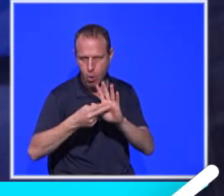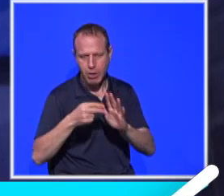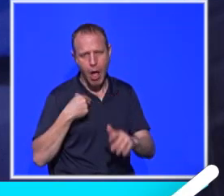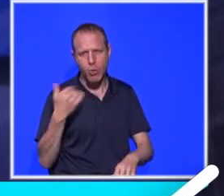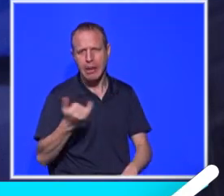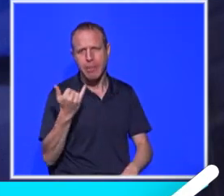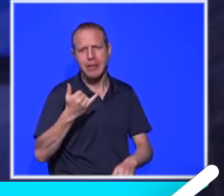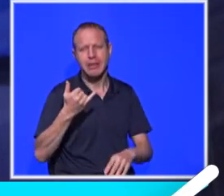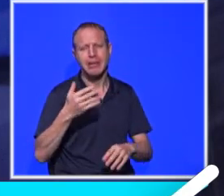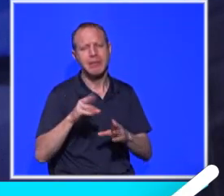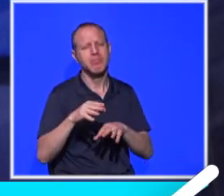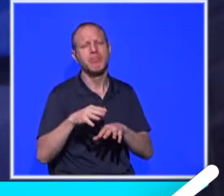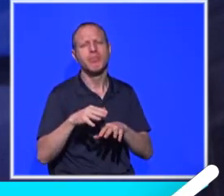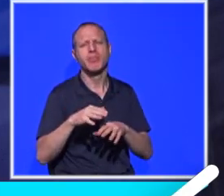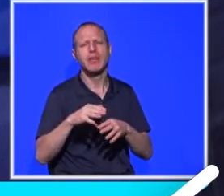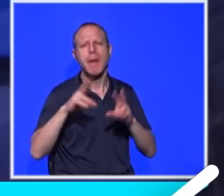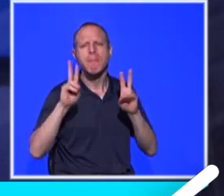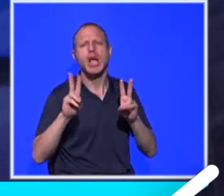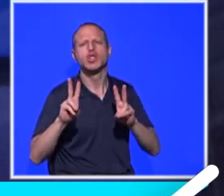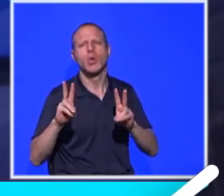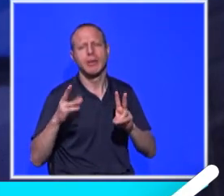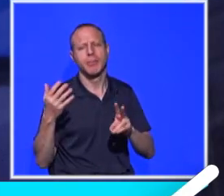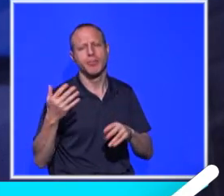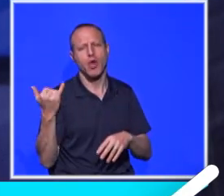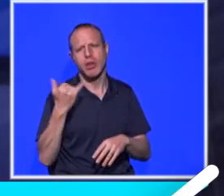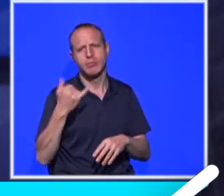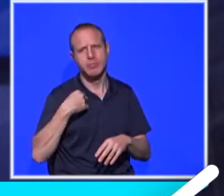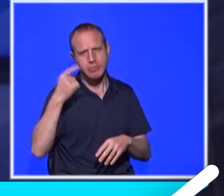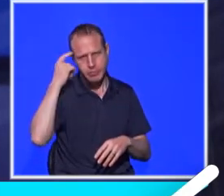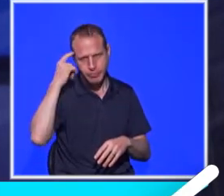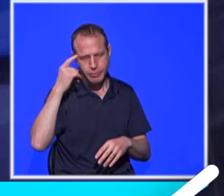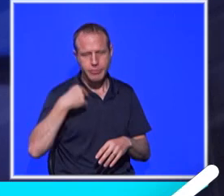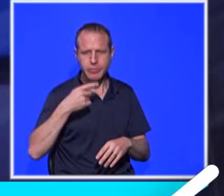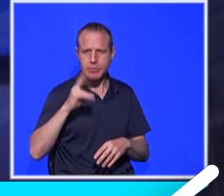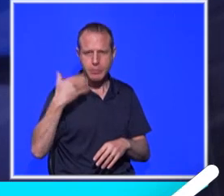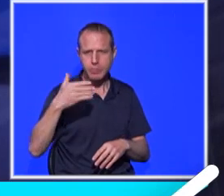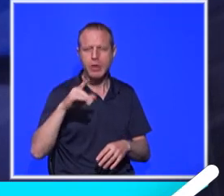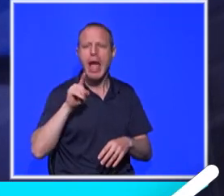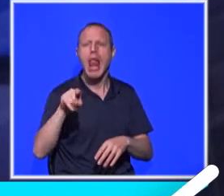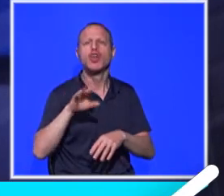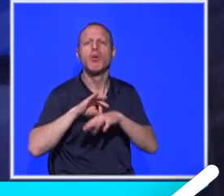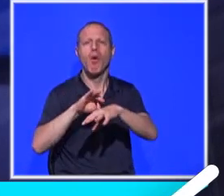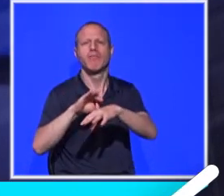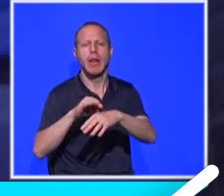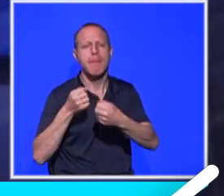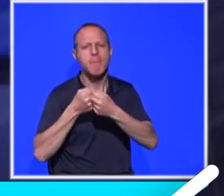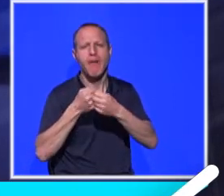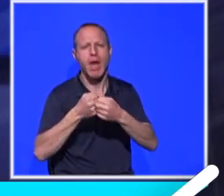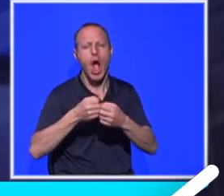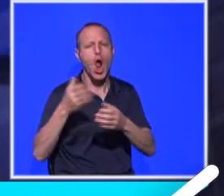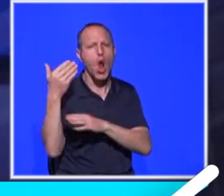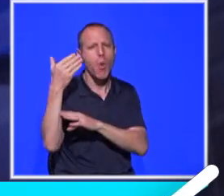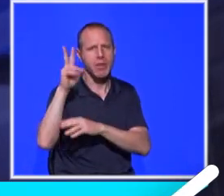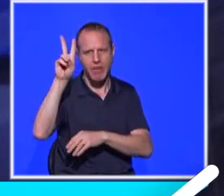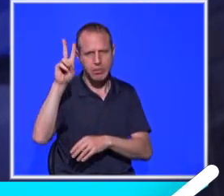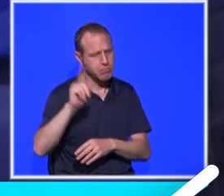עם רזרוויישן כזה. כאילו יש לנו מעצורים כל הזמן. אנחנו חושבים שאנחנו צריכים להיות אלה שמובילים את המאבק הלאומי הפלסטיני.